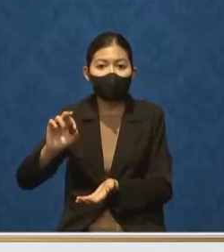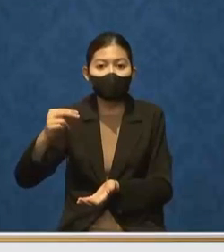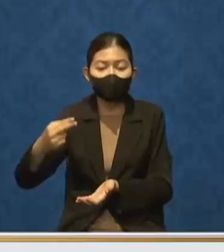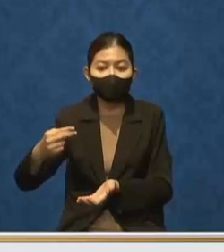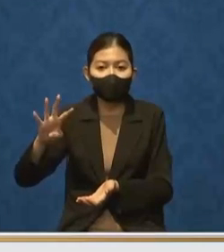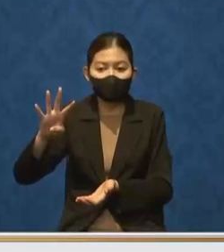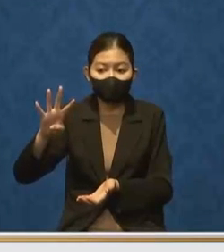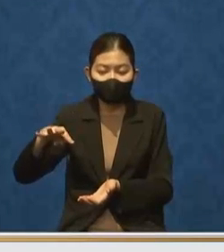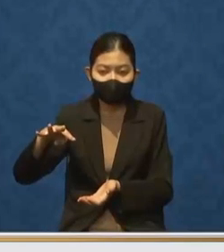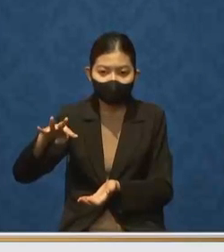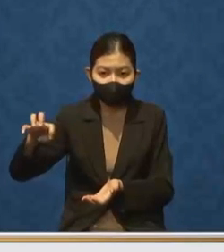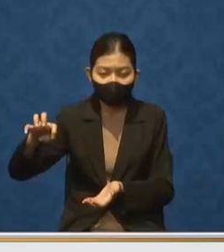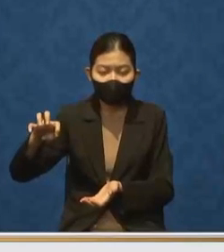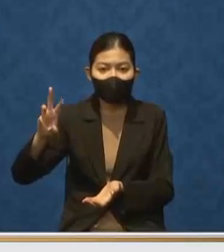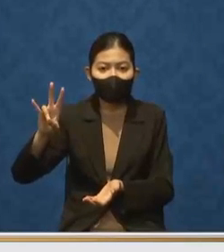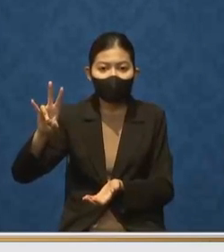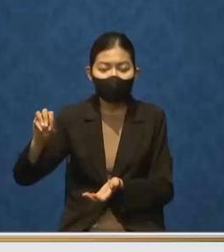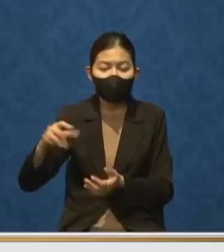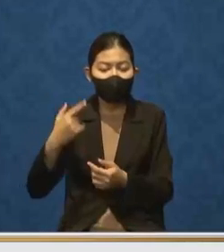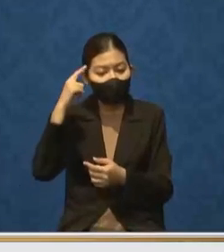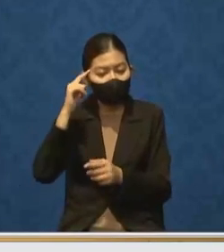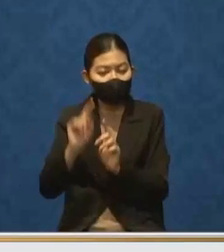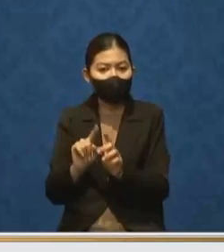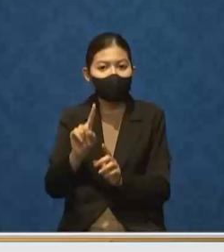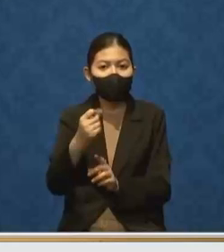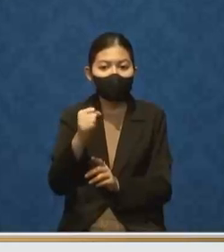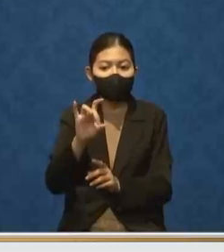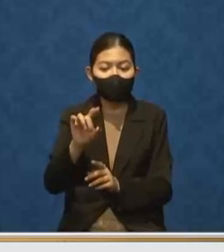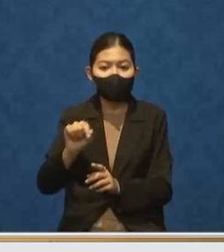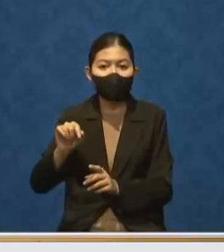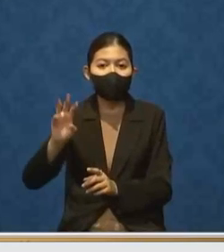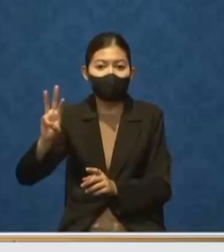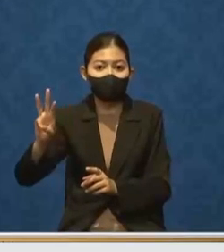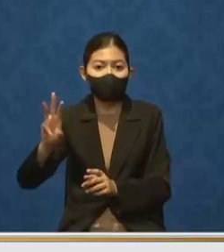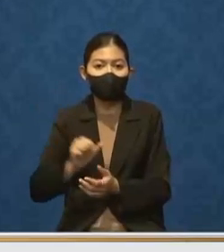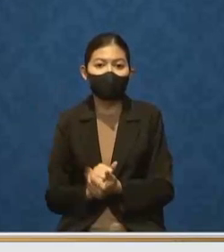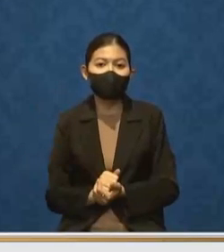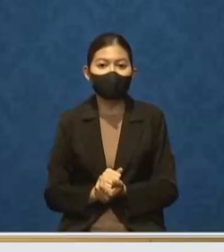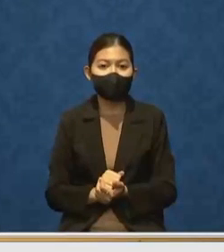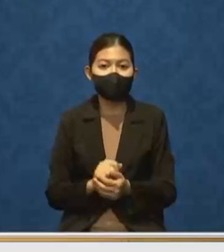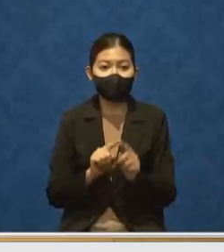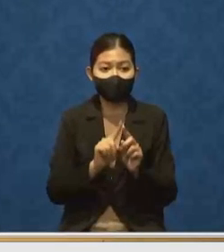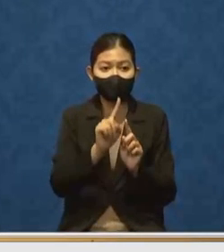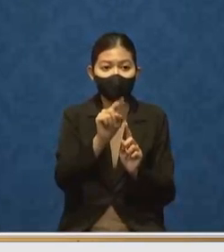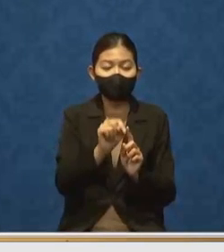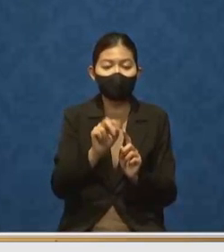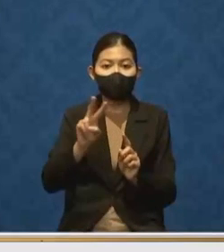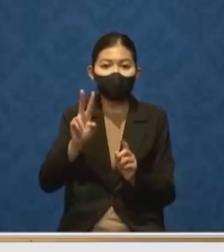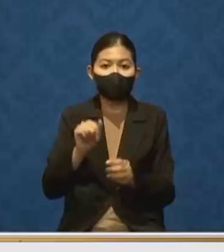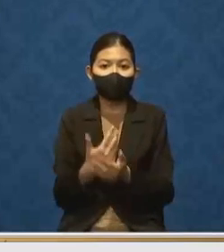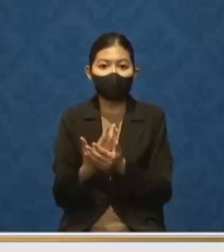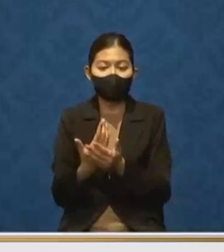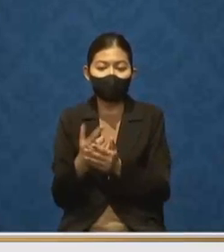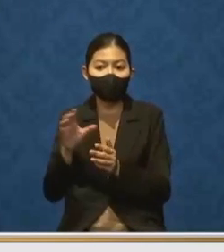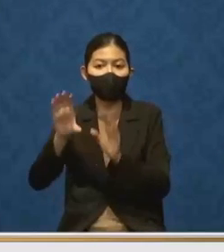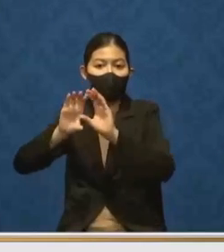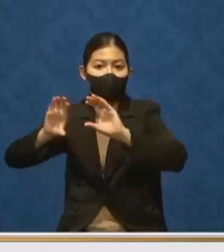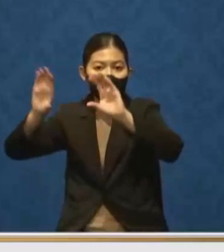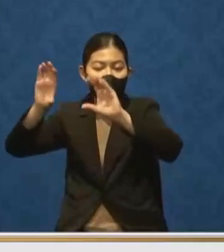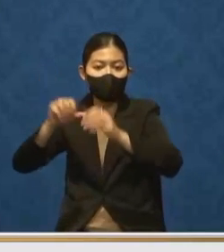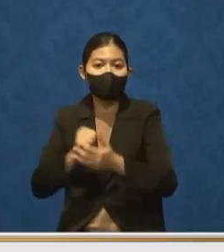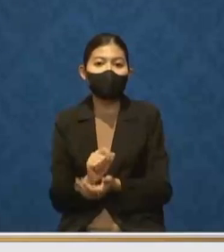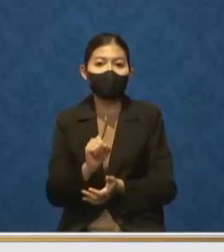594,470 ล้านบาทคิดเป็นร้อยละ 18.6 ของวงเงินงบประมาณ 1.2 งบประมาณรายจ่ายของหน่วยรับงบประมาณจำ